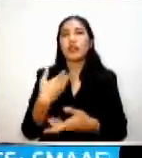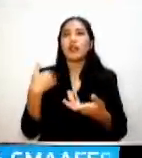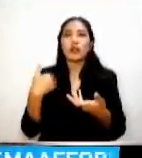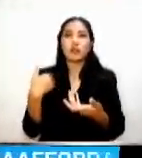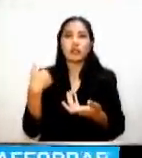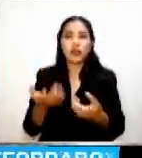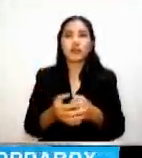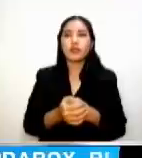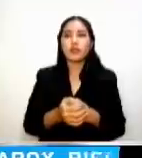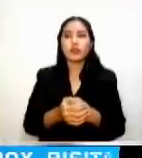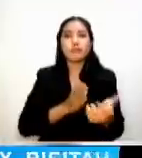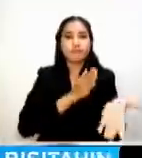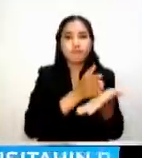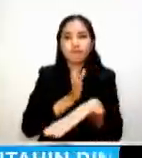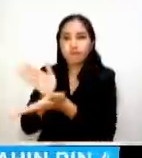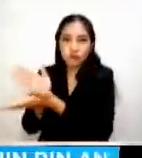Hindi siya biro.